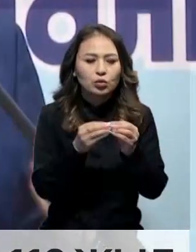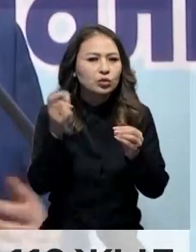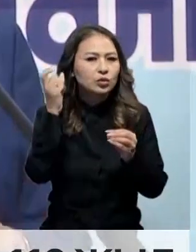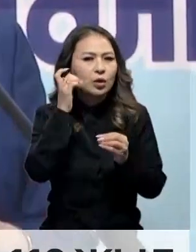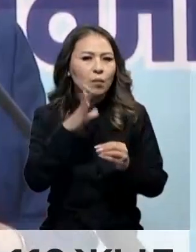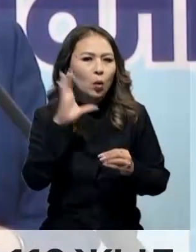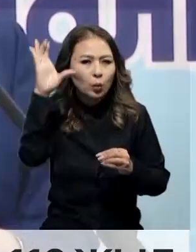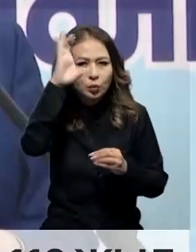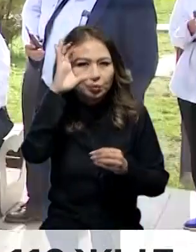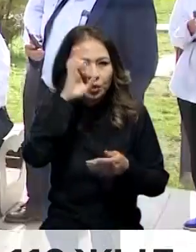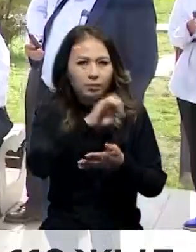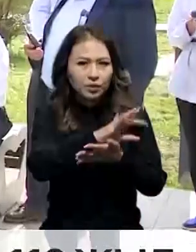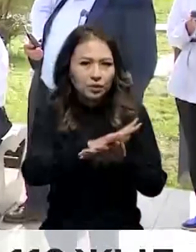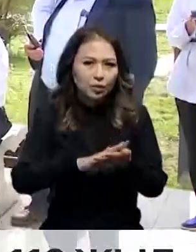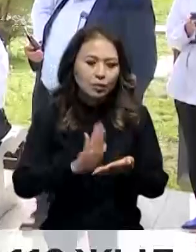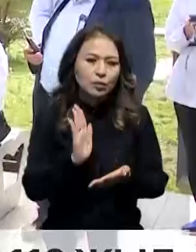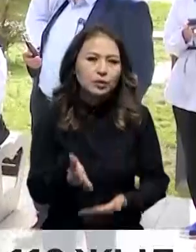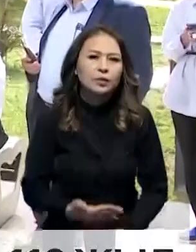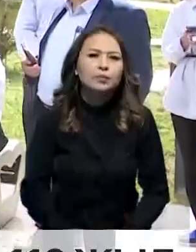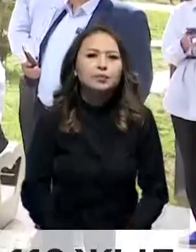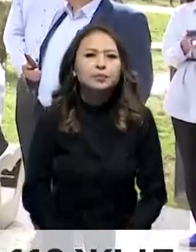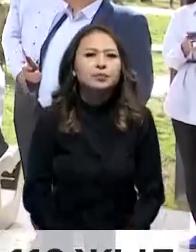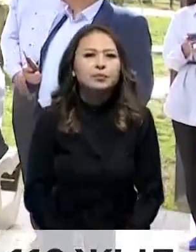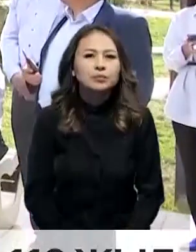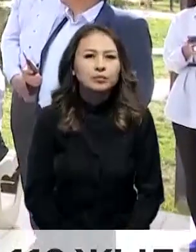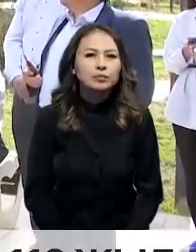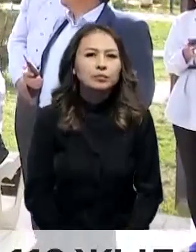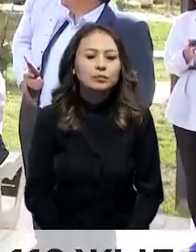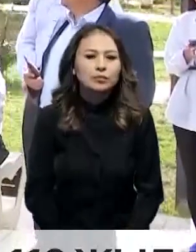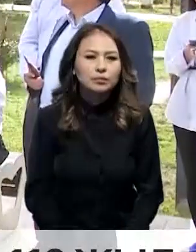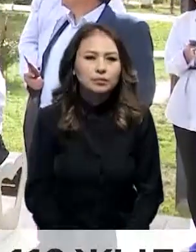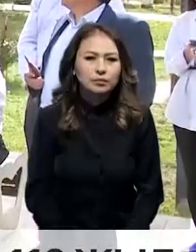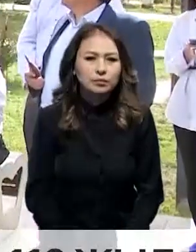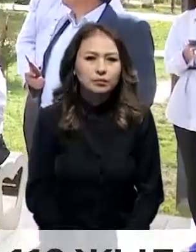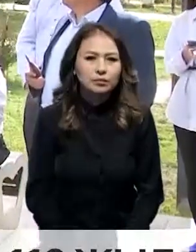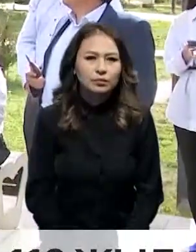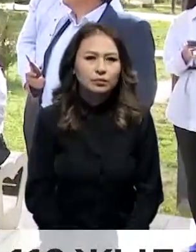Өзбекстанда жалғасын табады. Аршын Кемелжан, Валентин Лобанов, Хабар 24, Алматыдан.